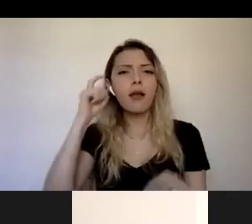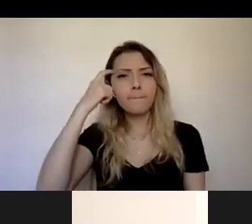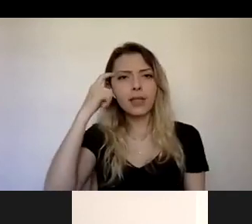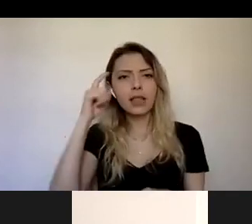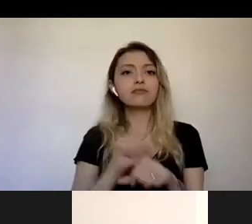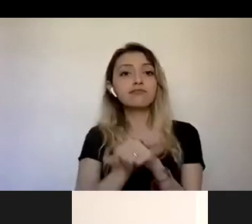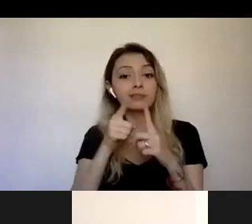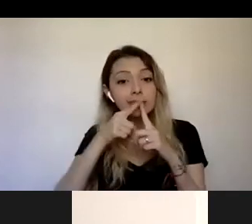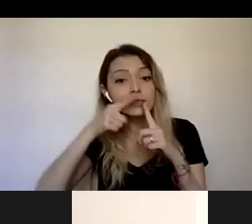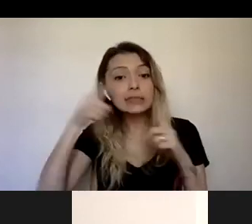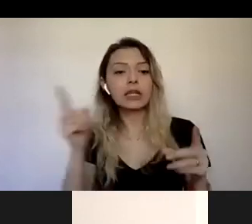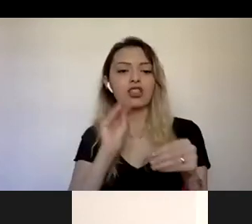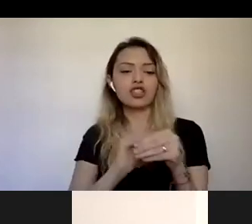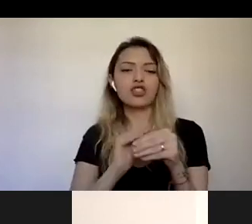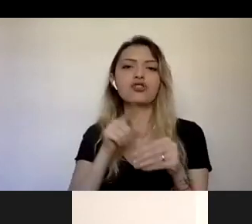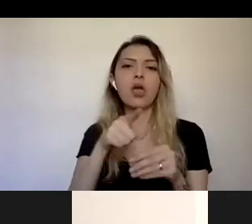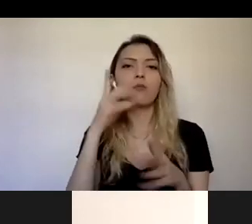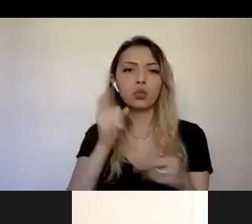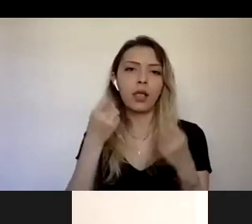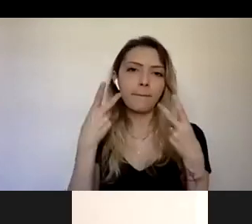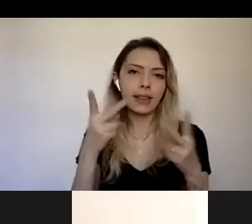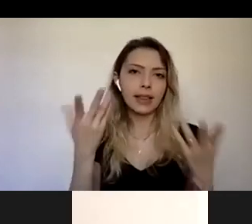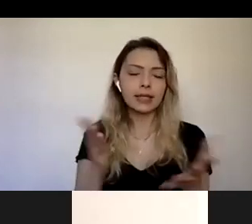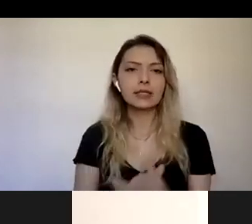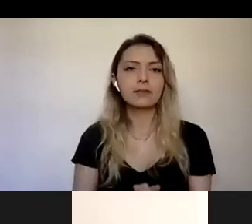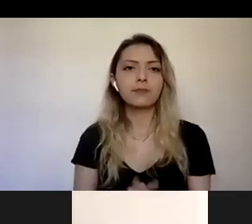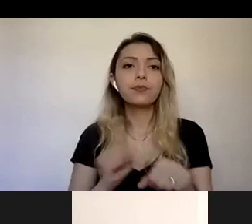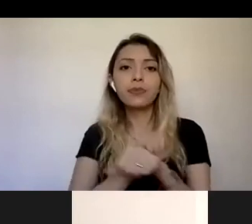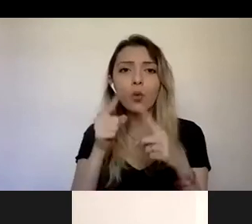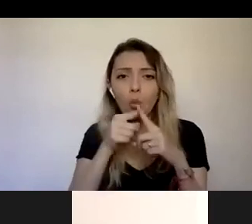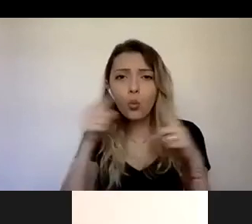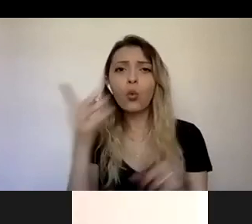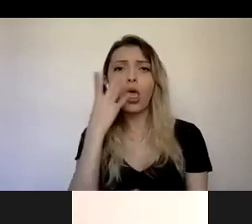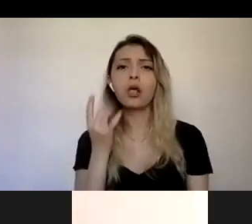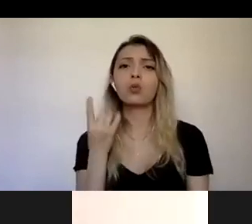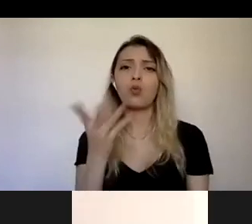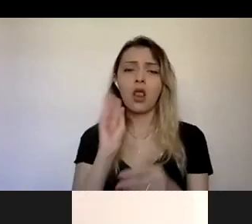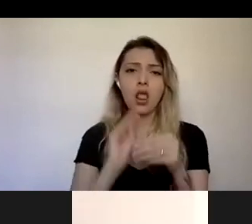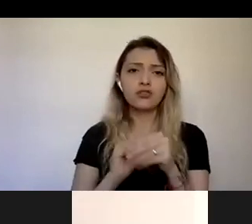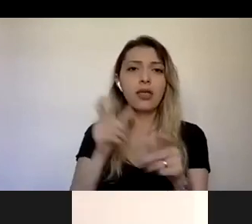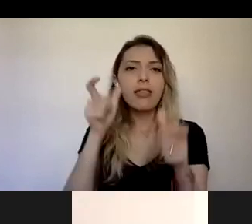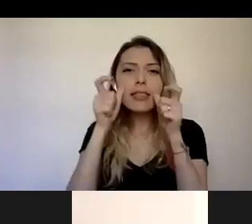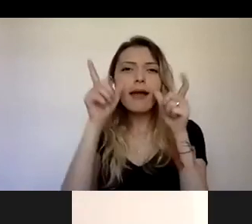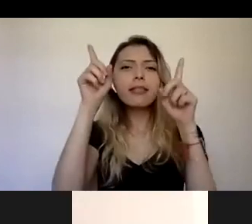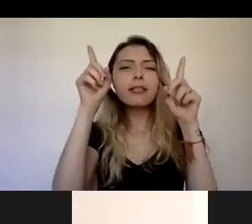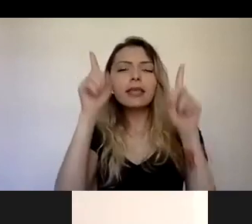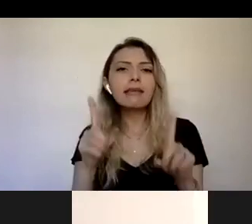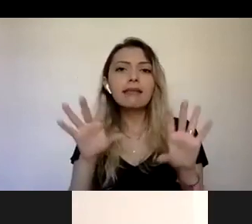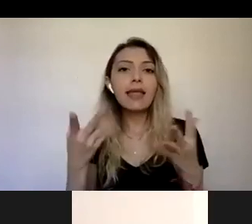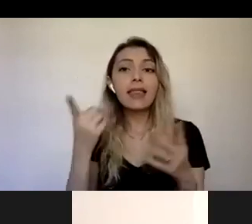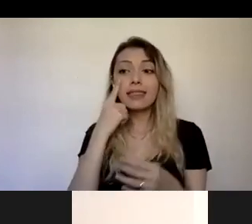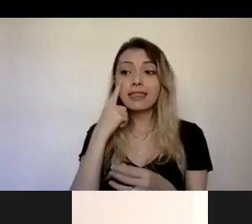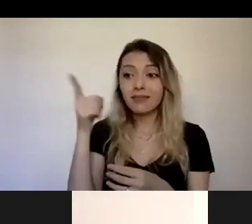süreç göstergeleri üzerinden bulabilirsiniz. Süreç göstergelerinde hani dikkat edilecek temel şey devletin